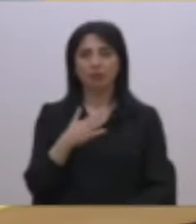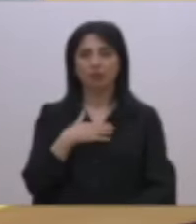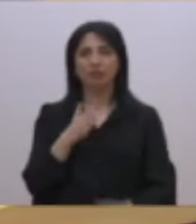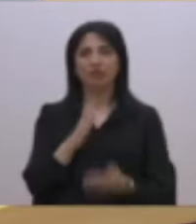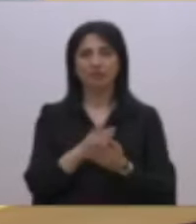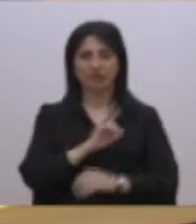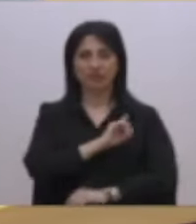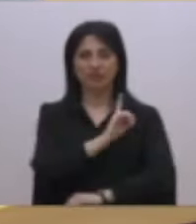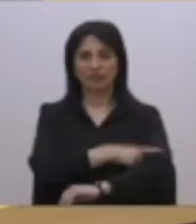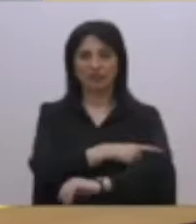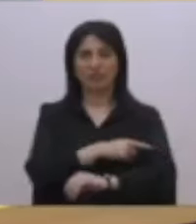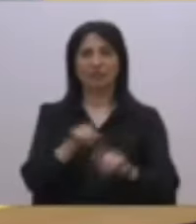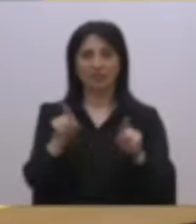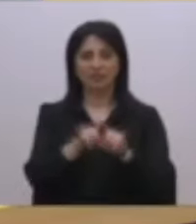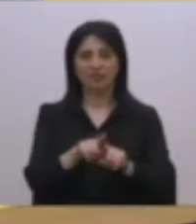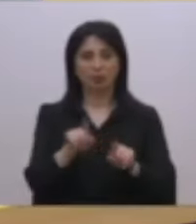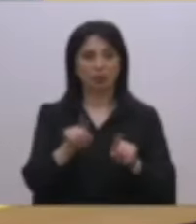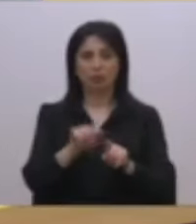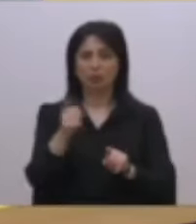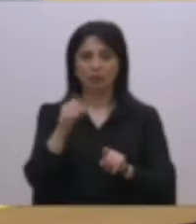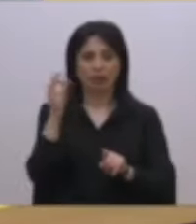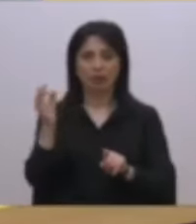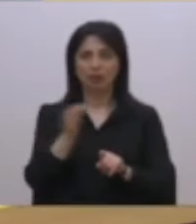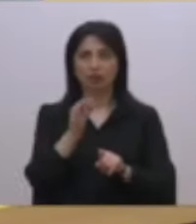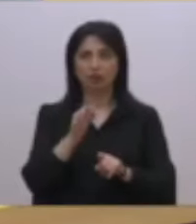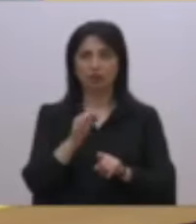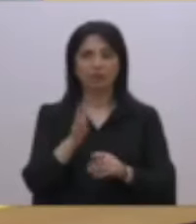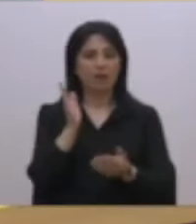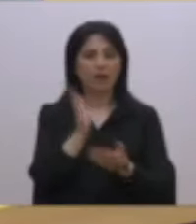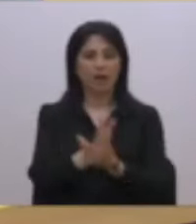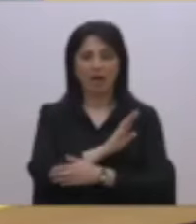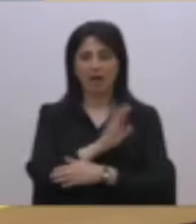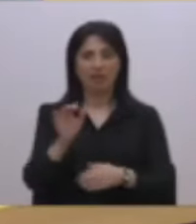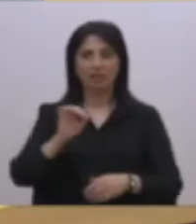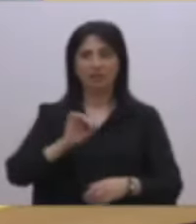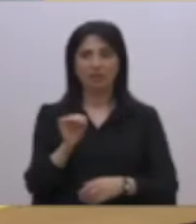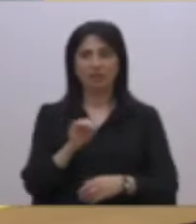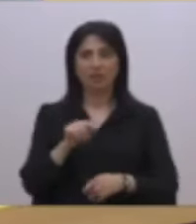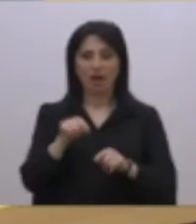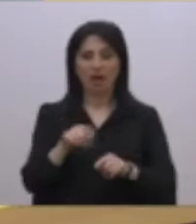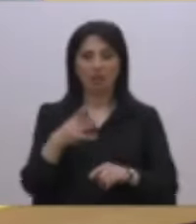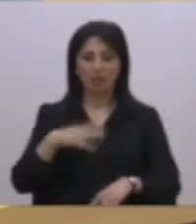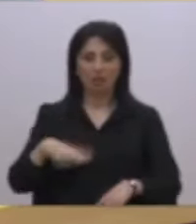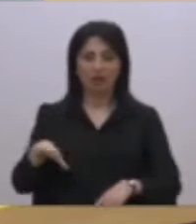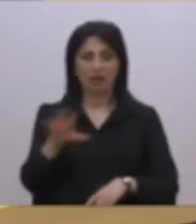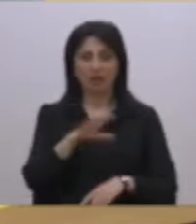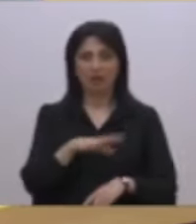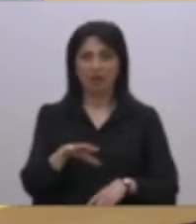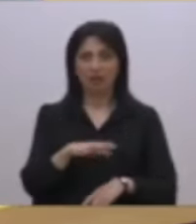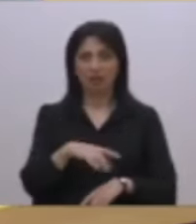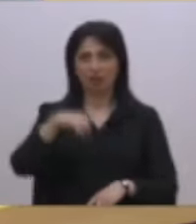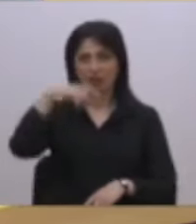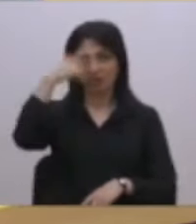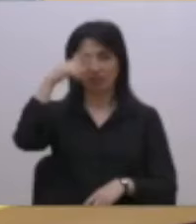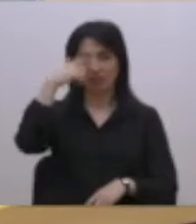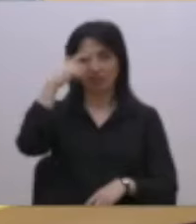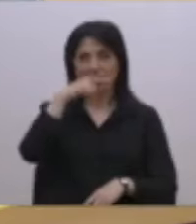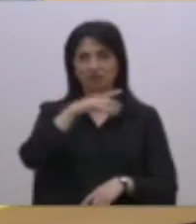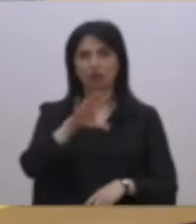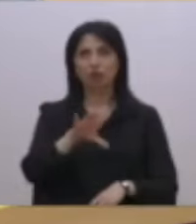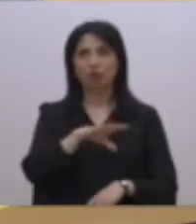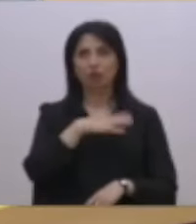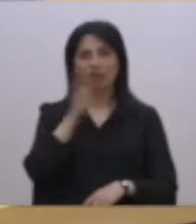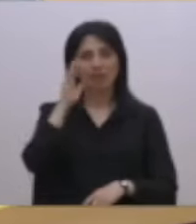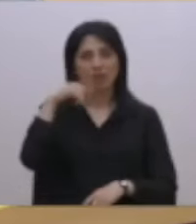ვართ ძლიერები, ისე როგორც არასდროს. არ არსებობს, მეგობრებო, რომ ამ ქვეყანაში ბიძინა ივანიშვილს